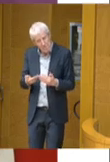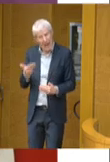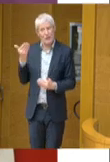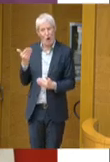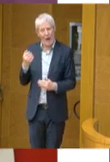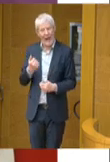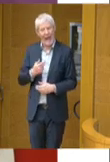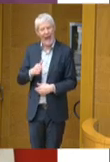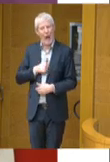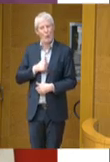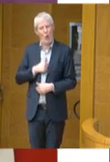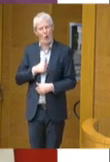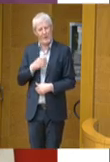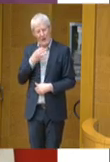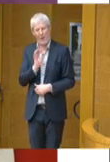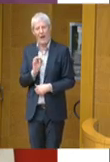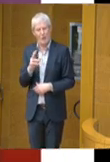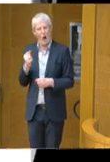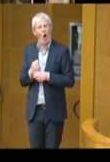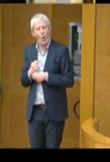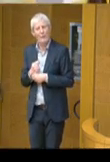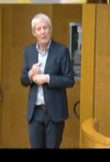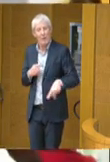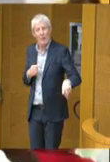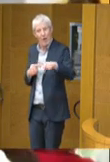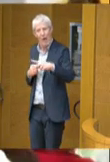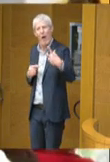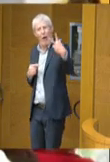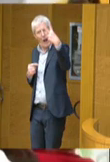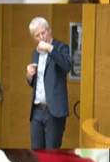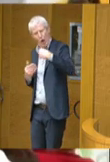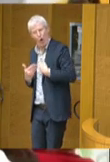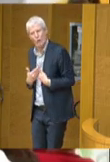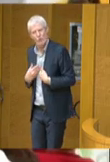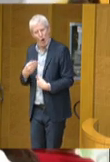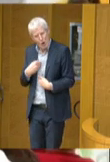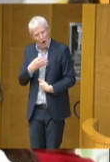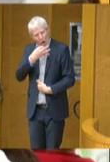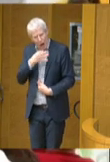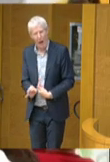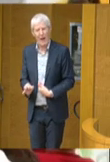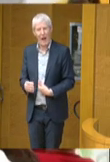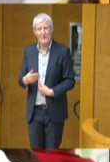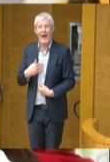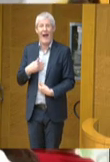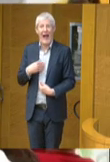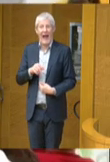i loro compiti, verranno riconosciuti dai loro compagni capaci, aumenteranno la